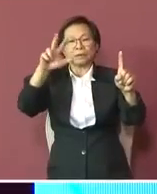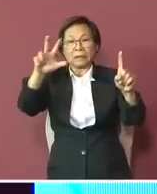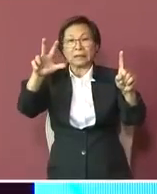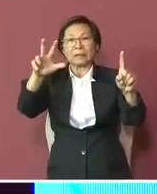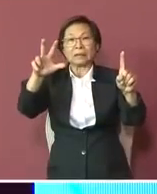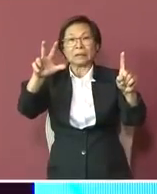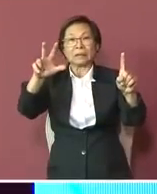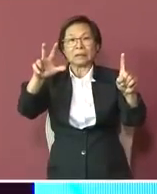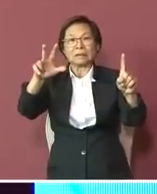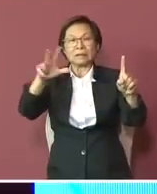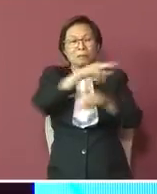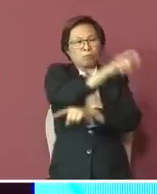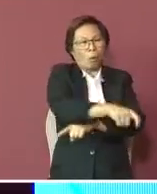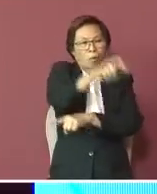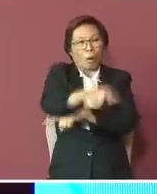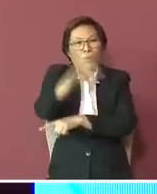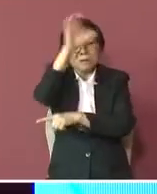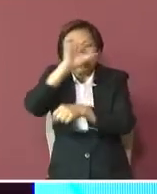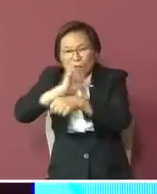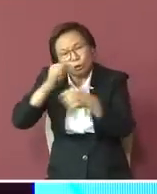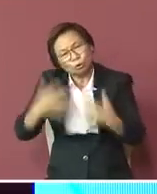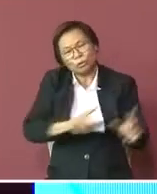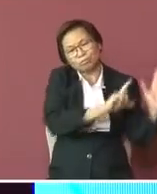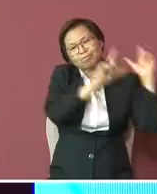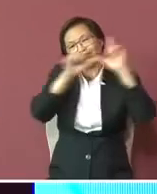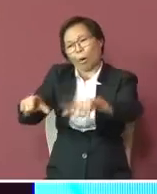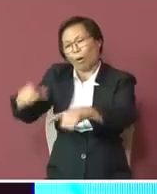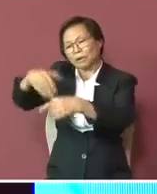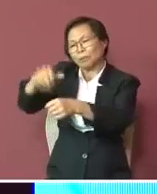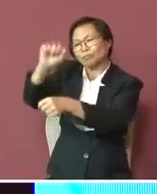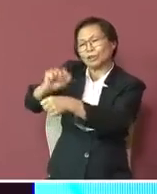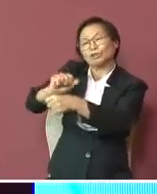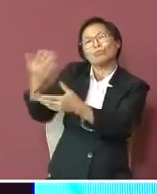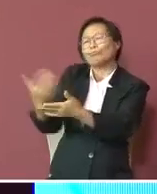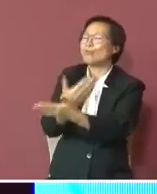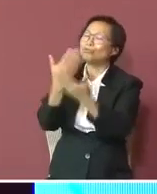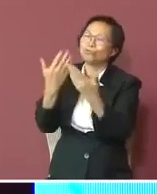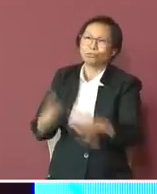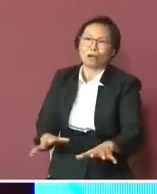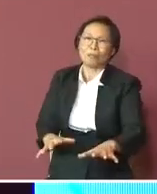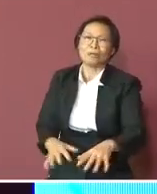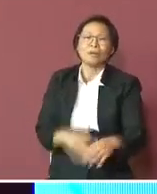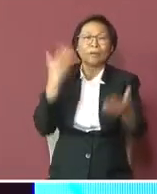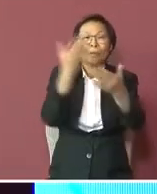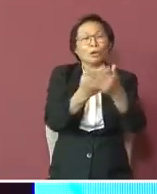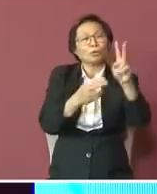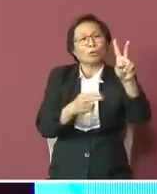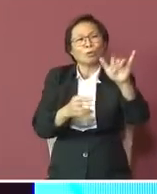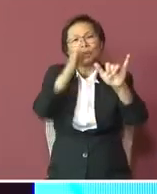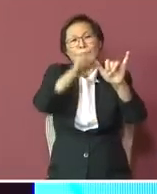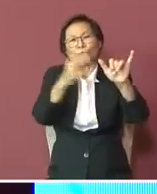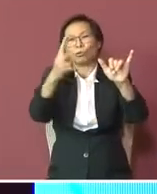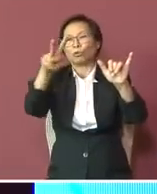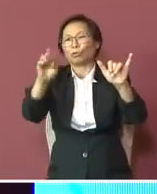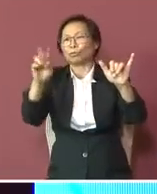161603c cari kejut telah ditempatkan dalam pekerjaan bau stakat 26 Febri